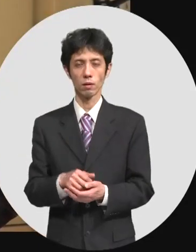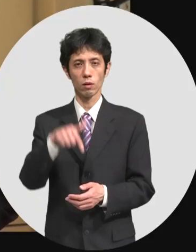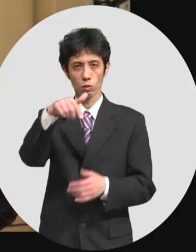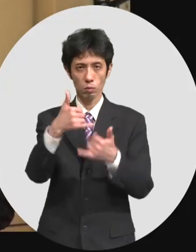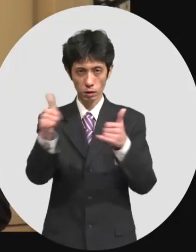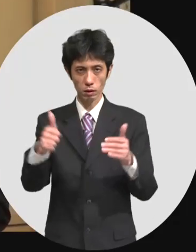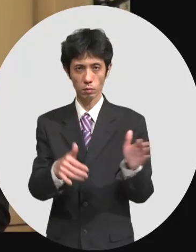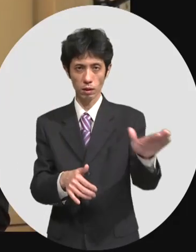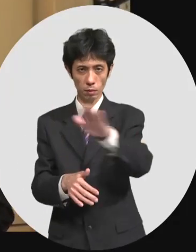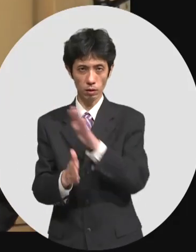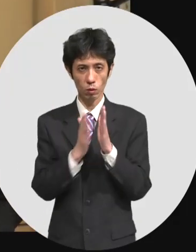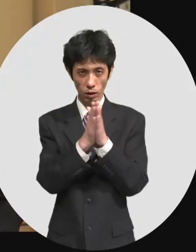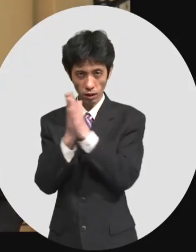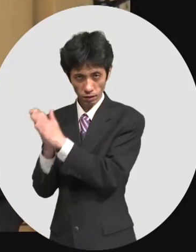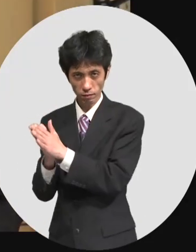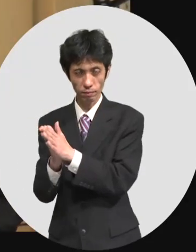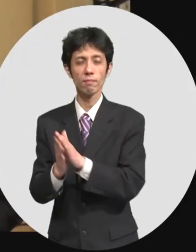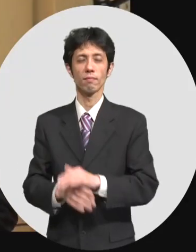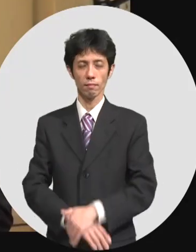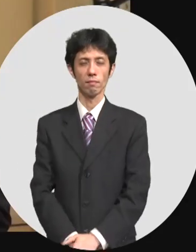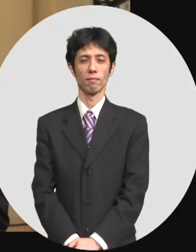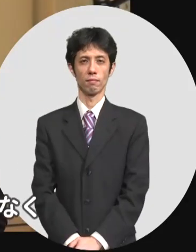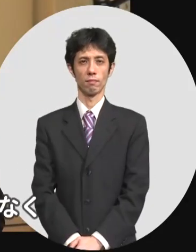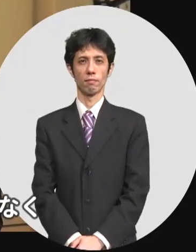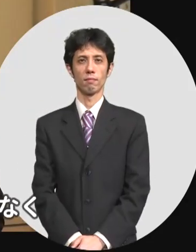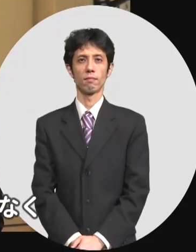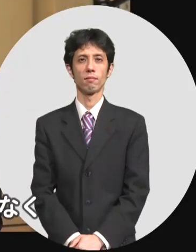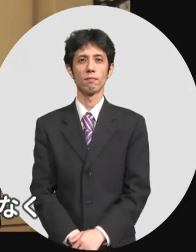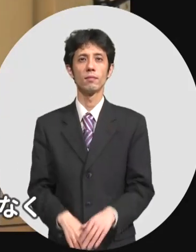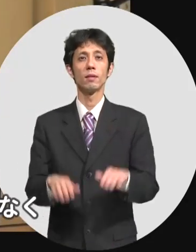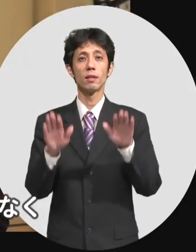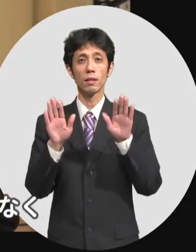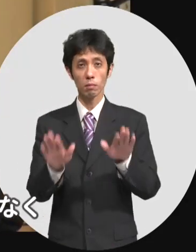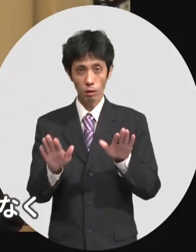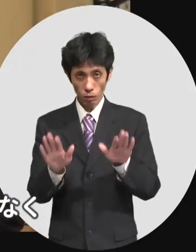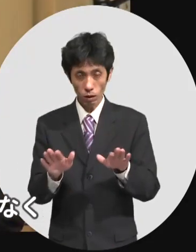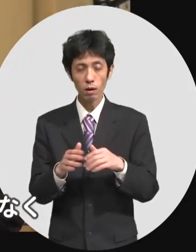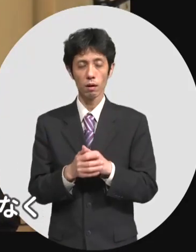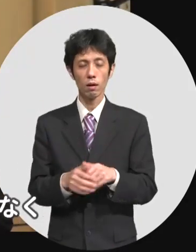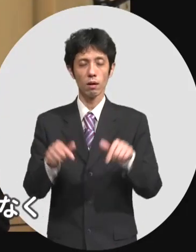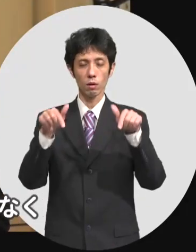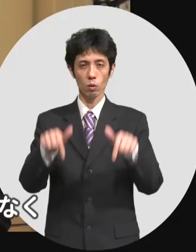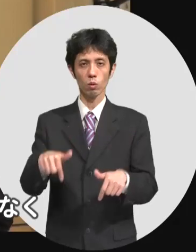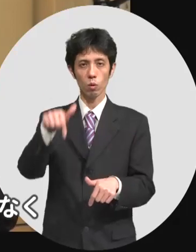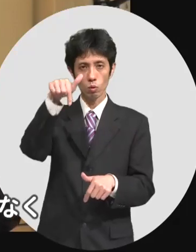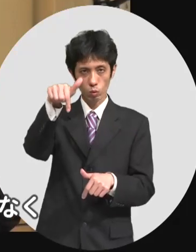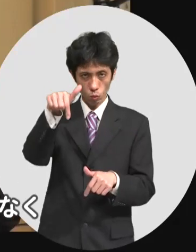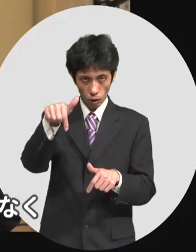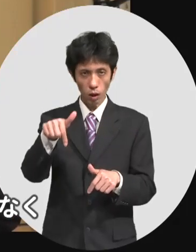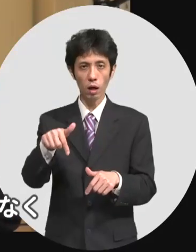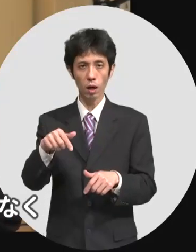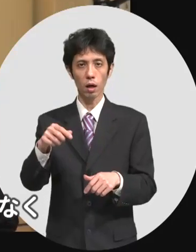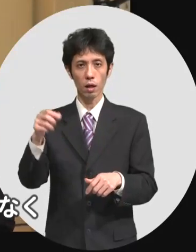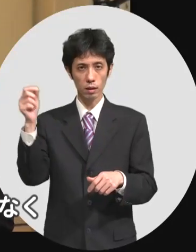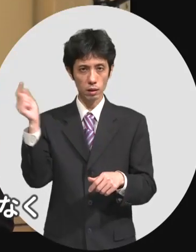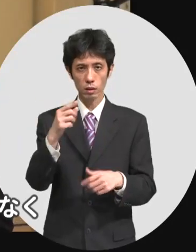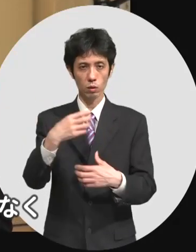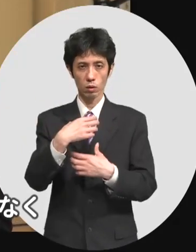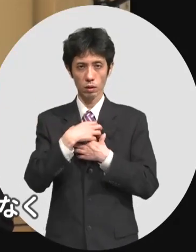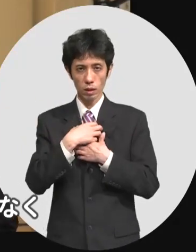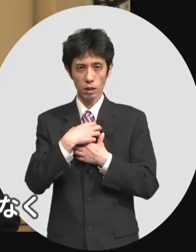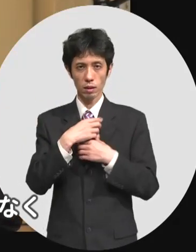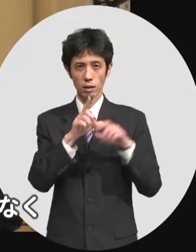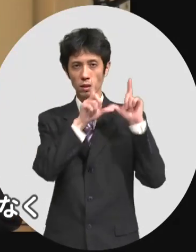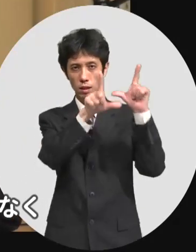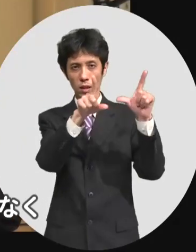FMI の皆様へのお願いでございますが、これはまず今の時点では京都府は緊急事態宣言が